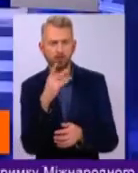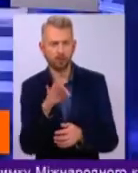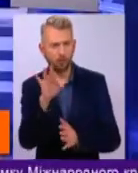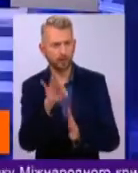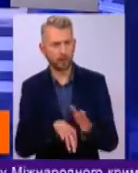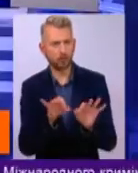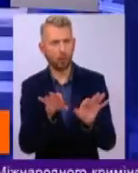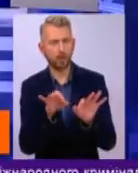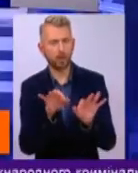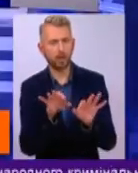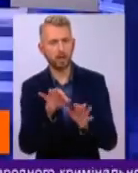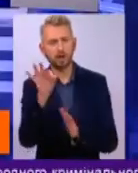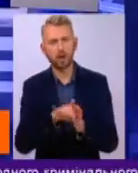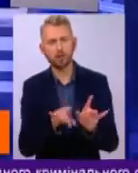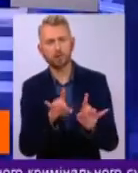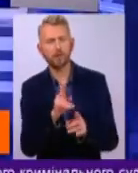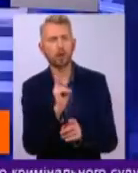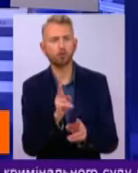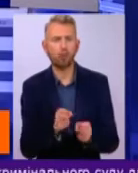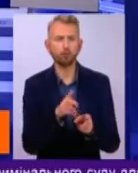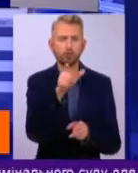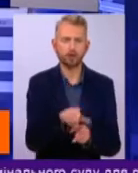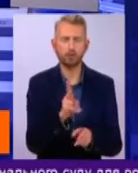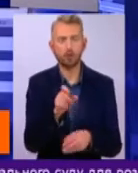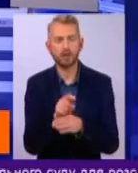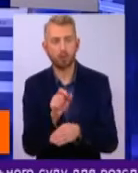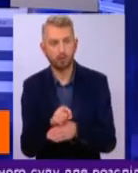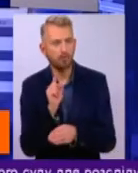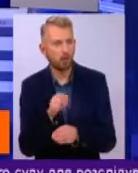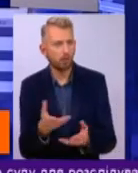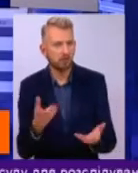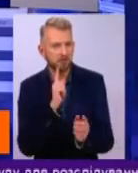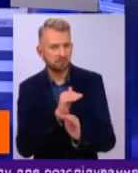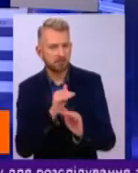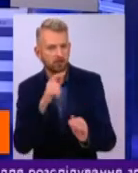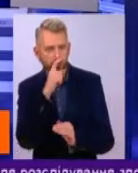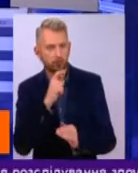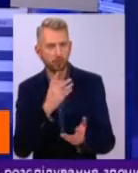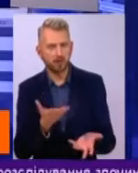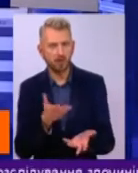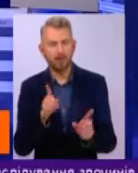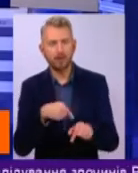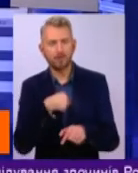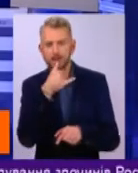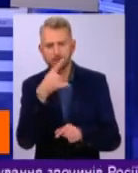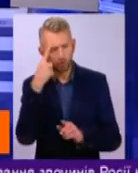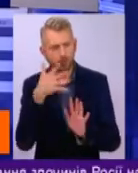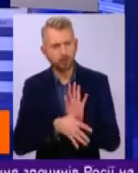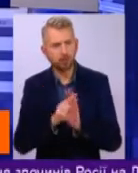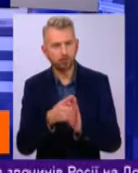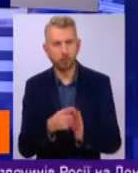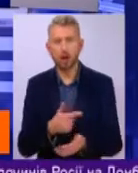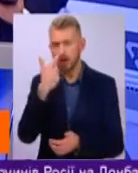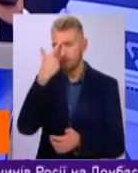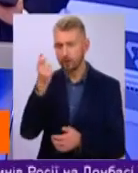коментарі і зразу розповідає, хто цей злочинець або хто замовник. А тут якась така тиша незрозуміла, і навіть я не можу зрозуміти, чому. Ну, повідомлення